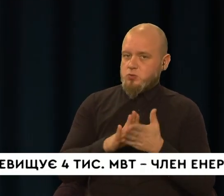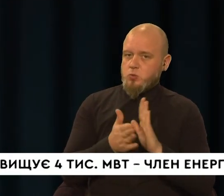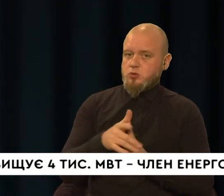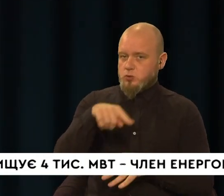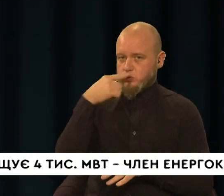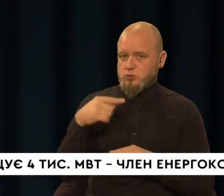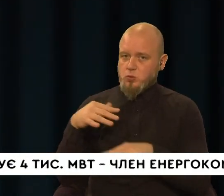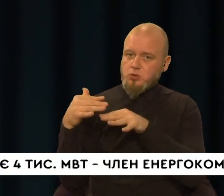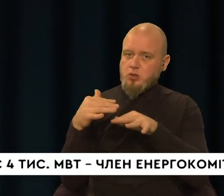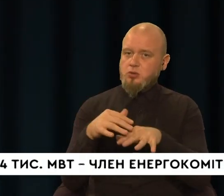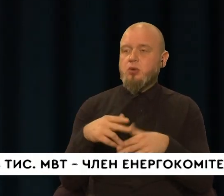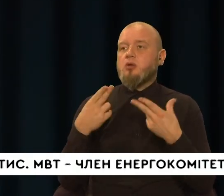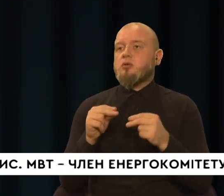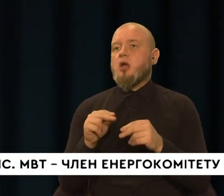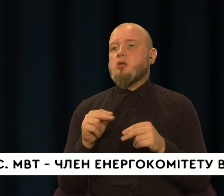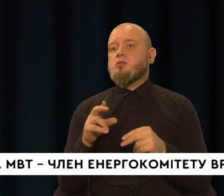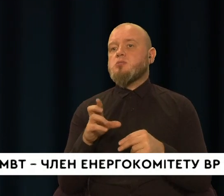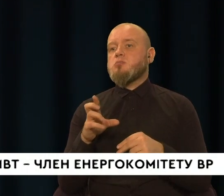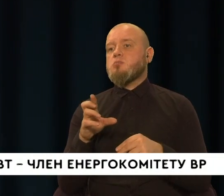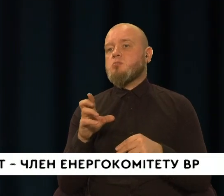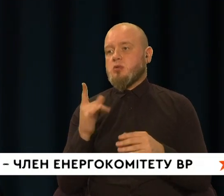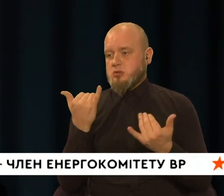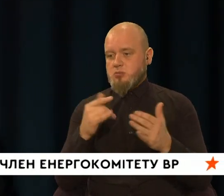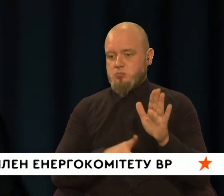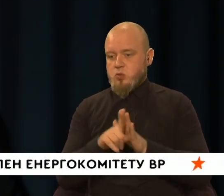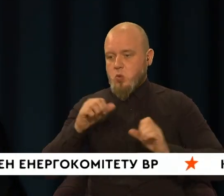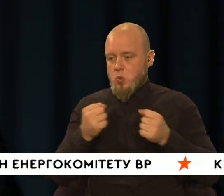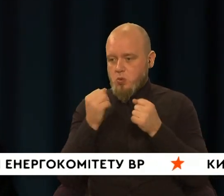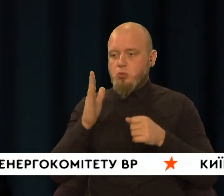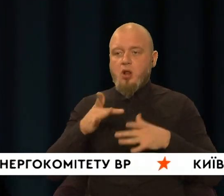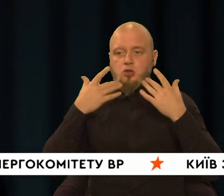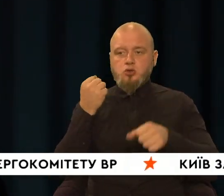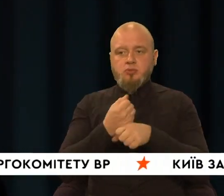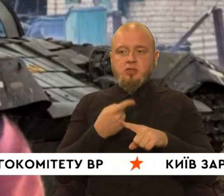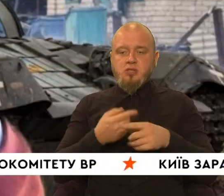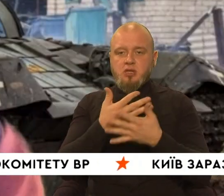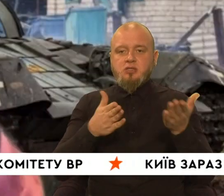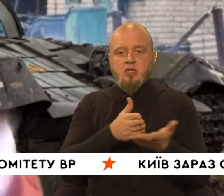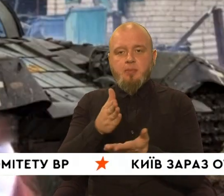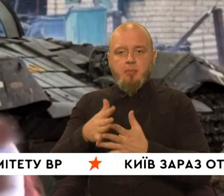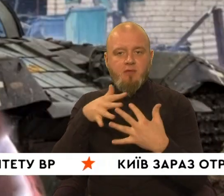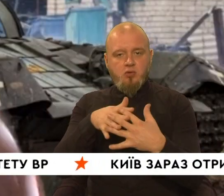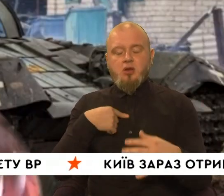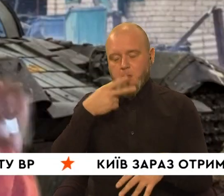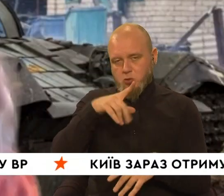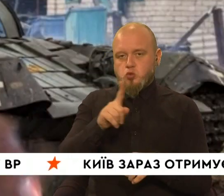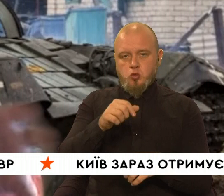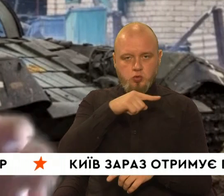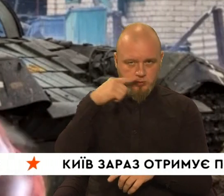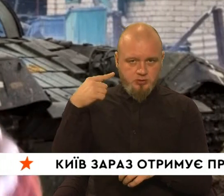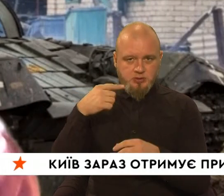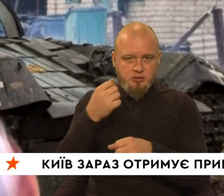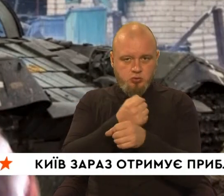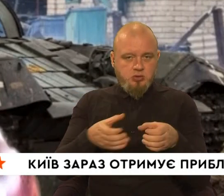ситуація російського наступу десь, бо стає холодніше і буде легше це зробити на різних напрямках фронту? Я бачу, що російські збройні